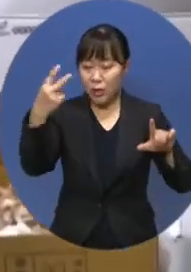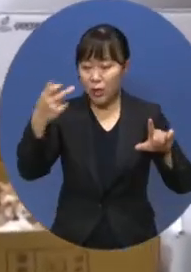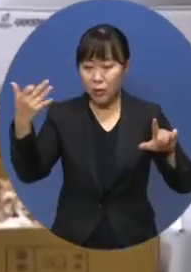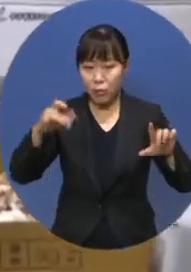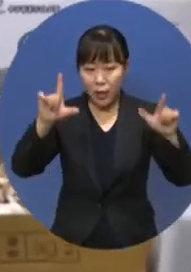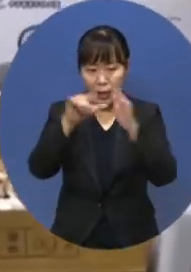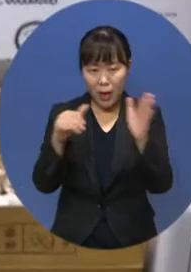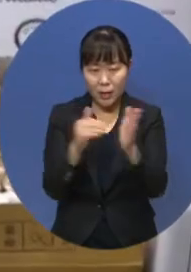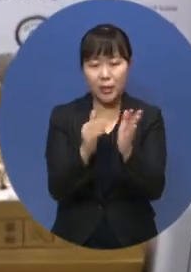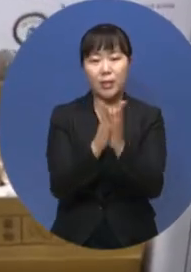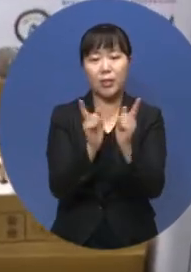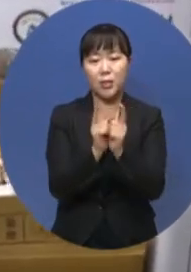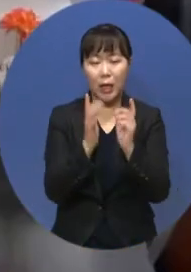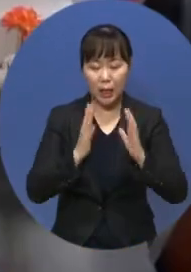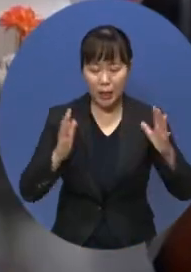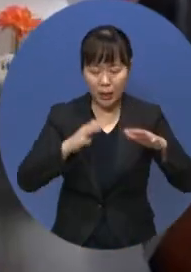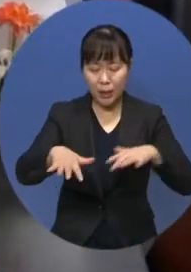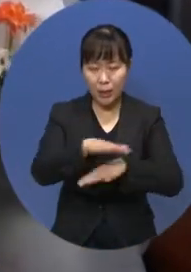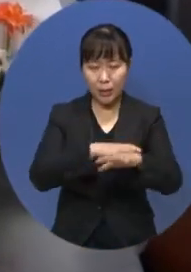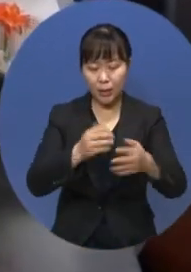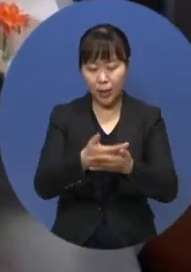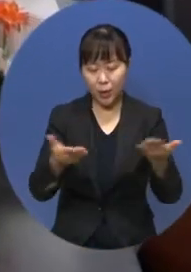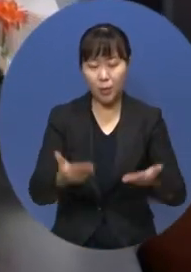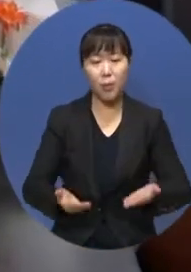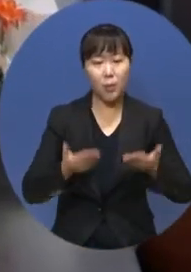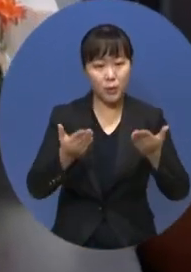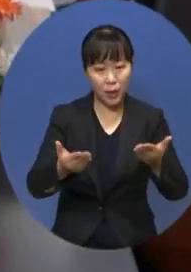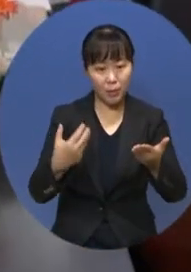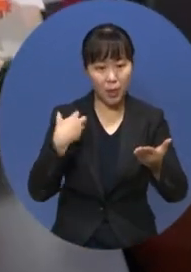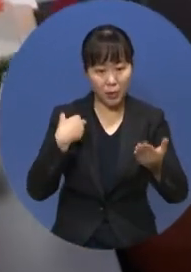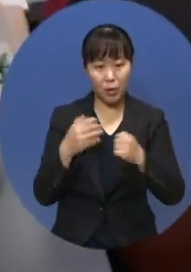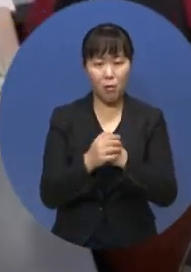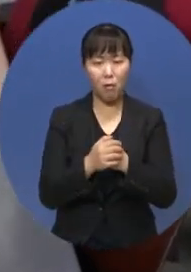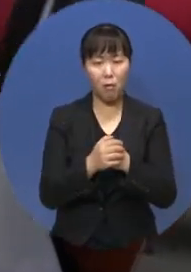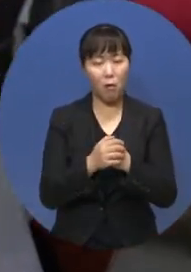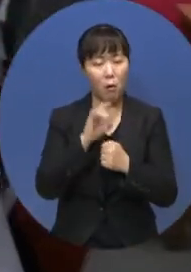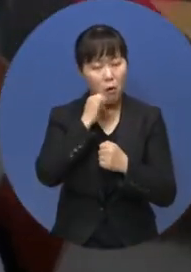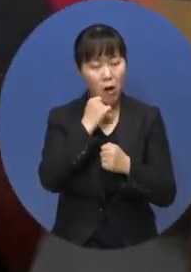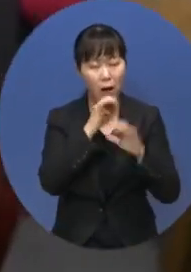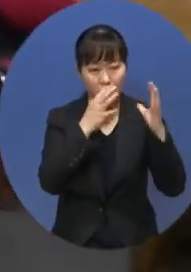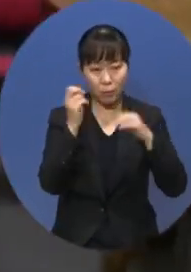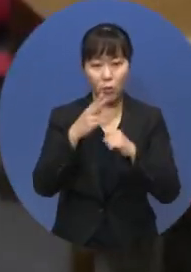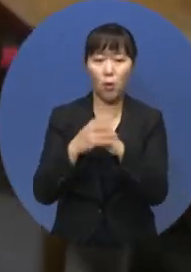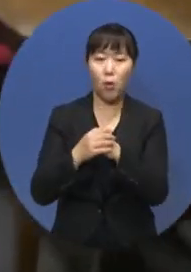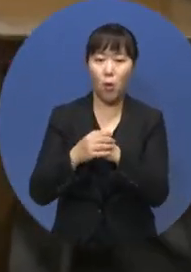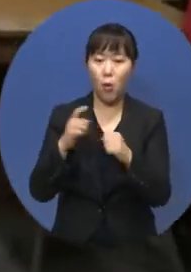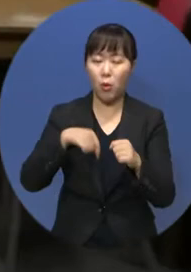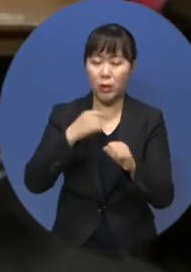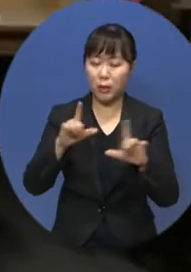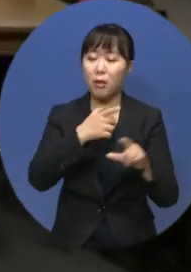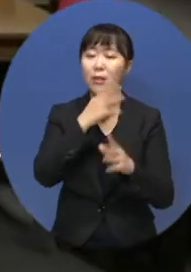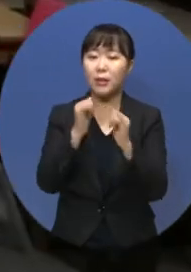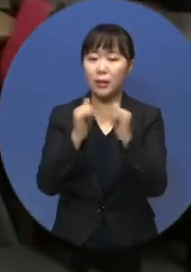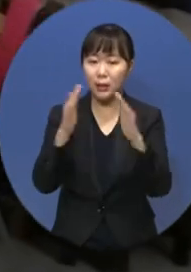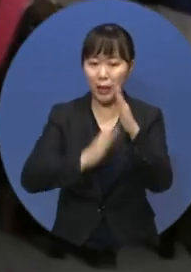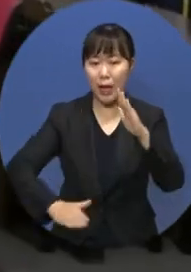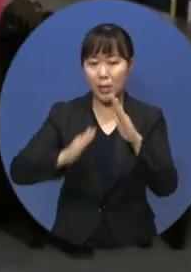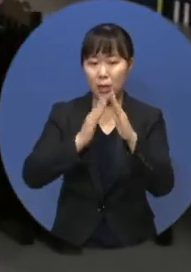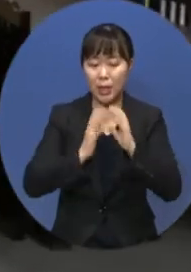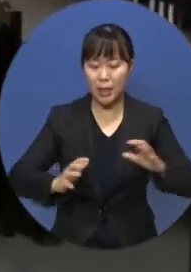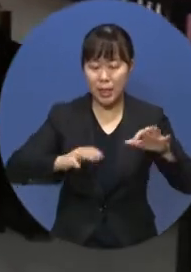2019년까지 직접 김장 나눔 행사를 주관해 소년 가장과 독거노인 가정에 김장을 전달하는